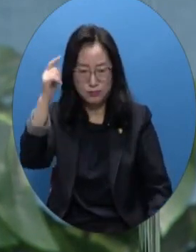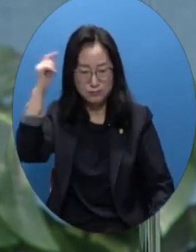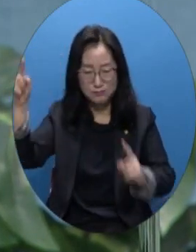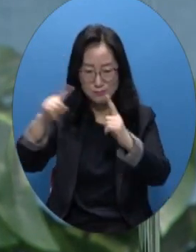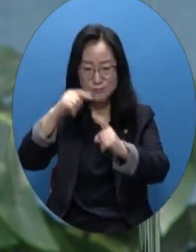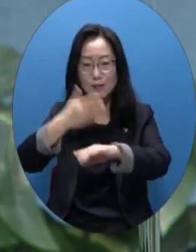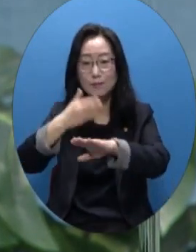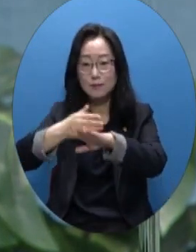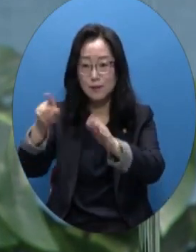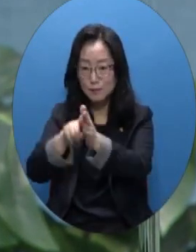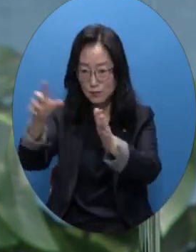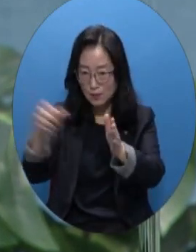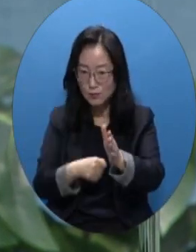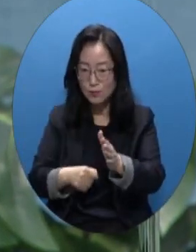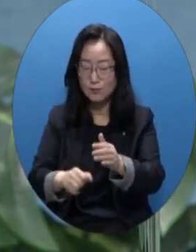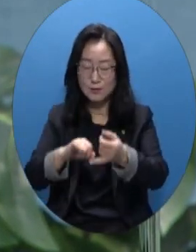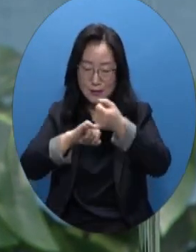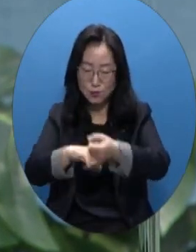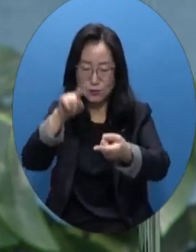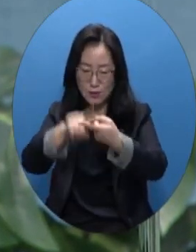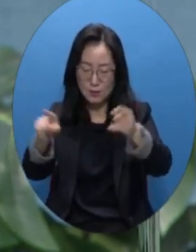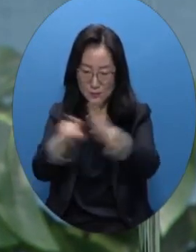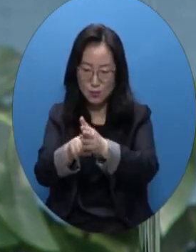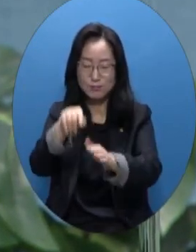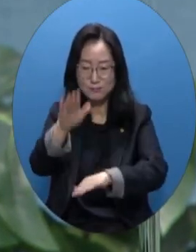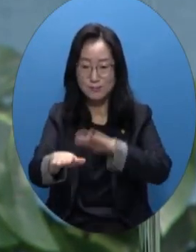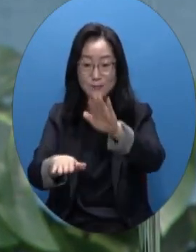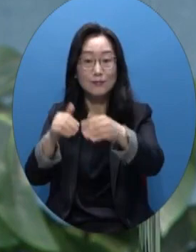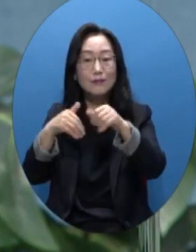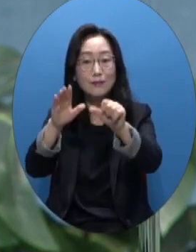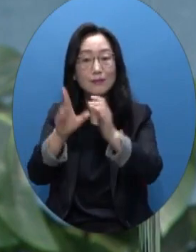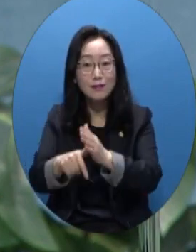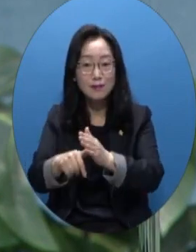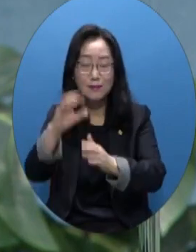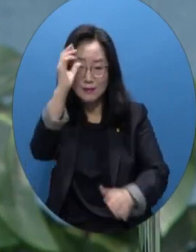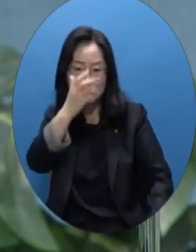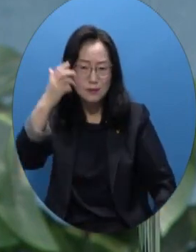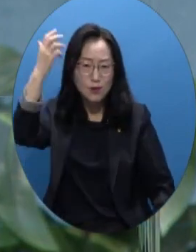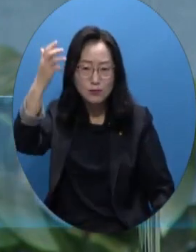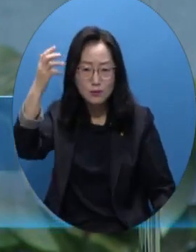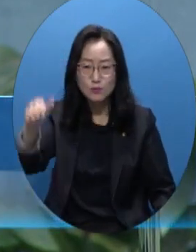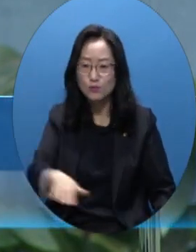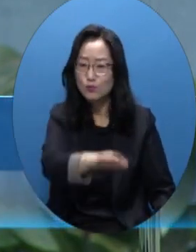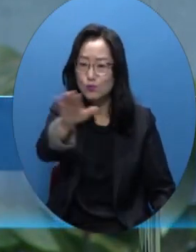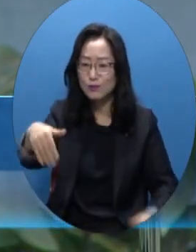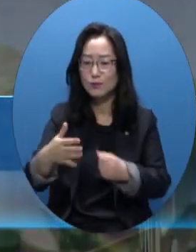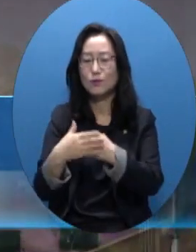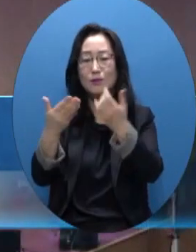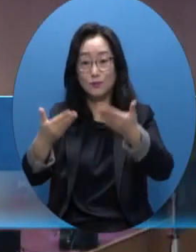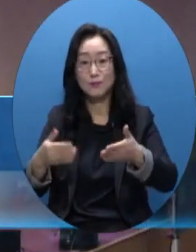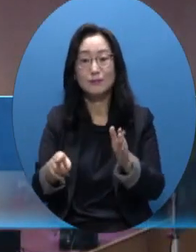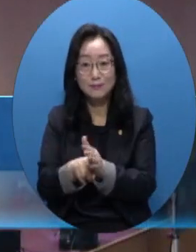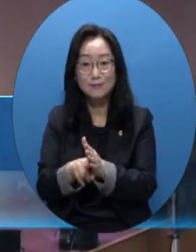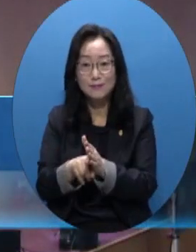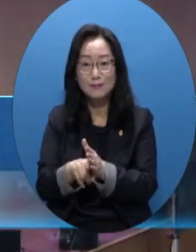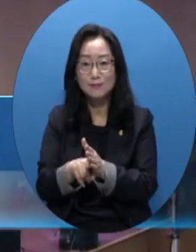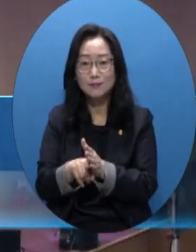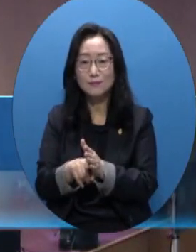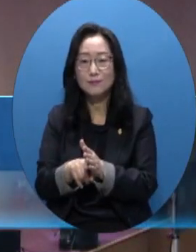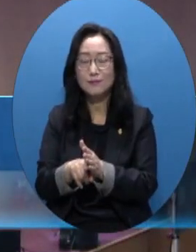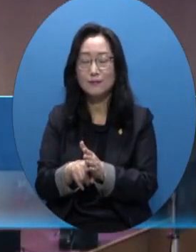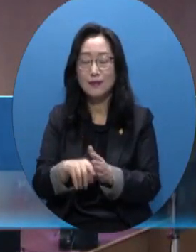믿음으로 무장해서 약세 말씀 붙잡고 레알 막 할 때 성령께서 우리를 도와주시는 것입니다